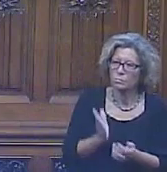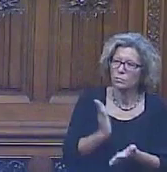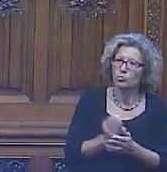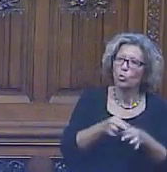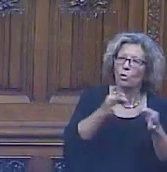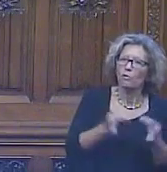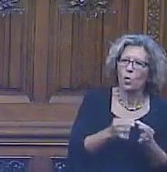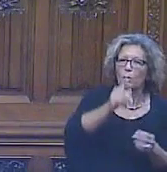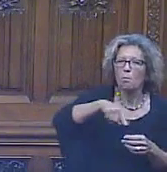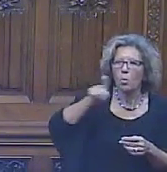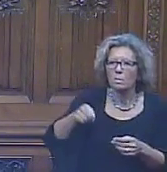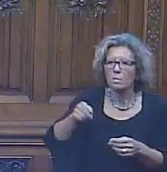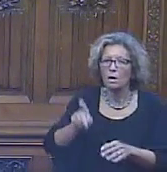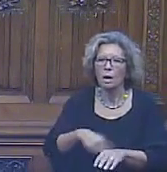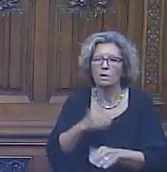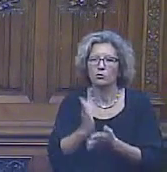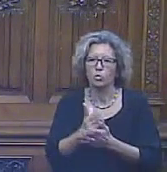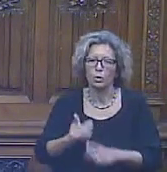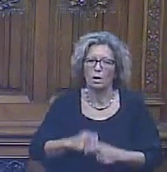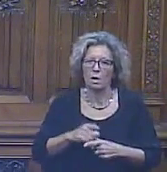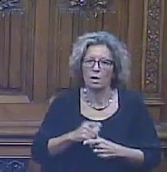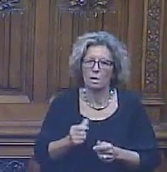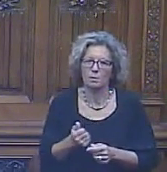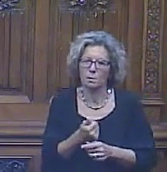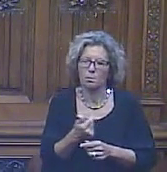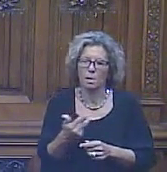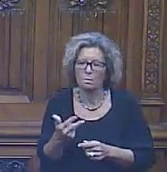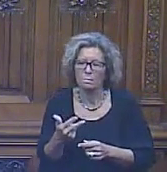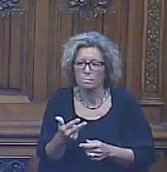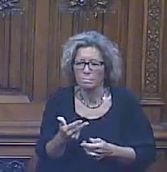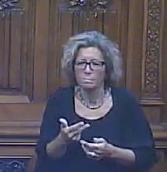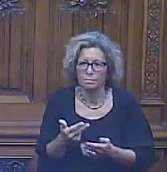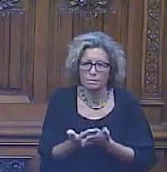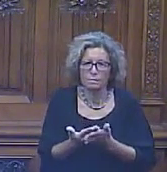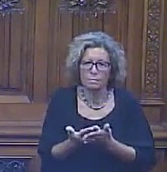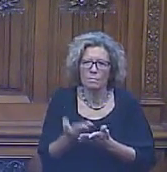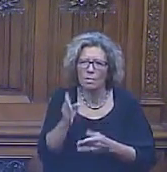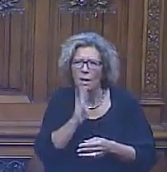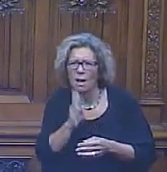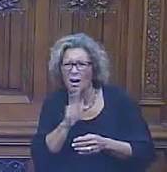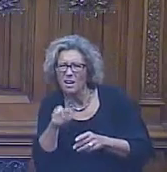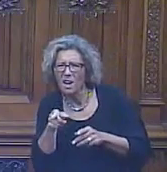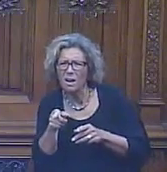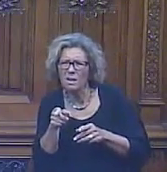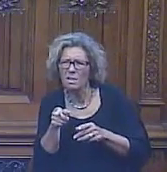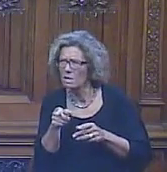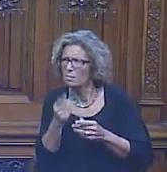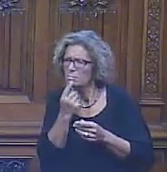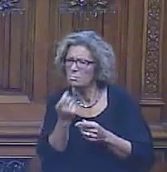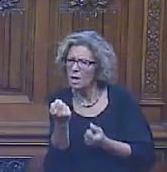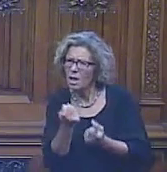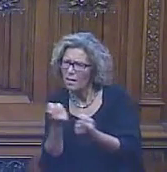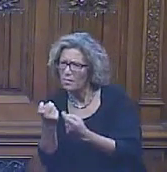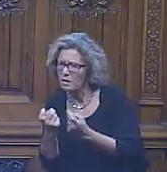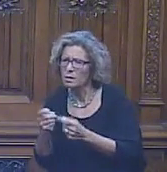Monaten erleben wir einiges, dass illegal einwandernde Menschen